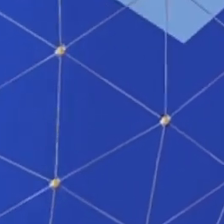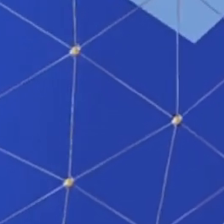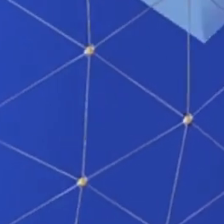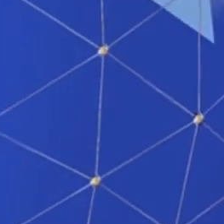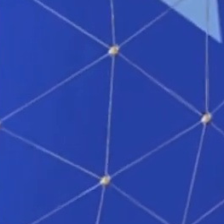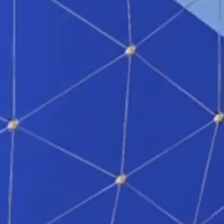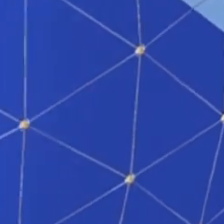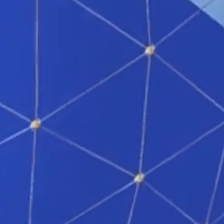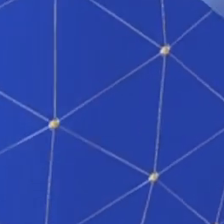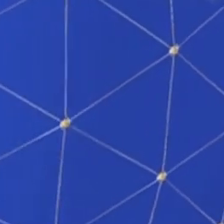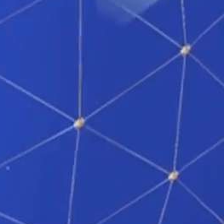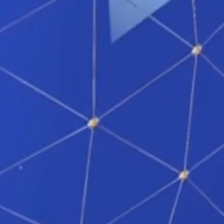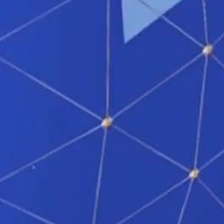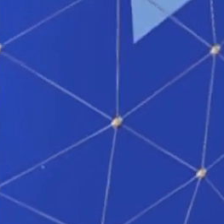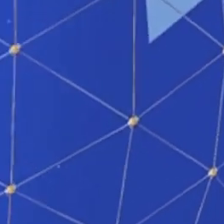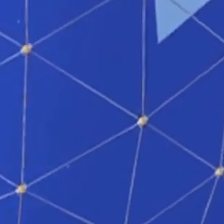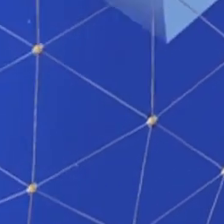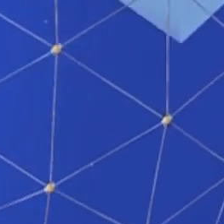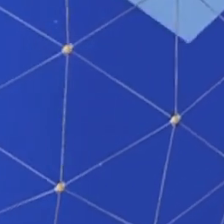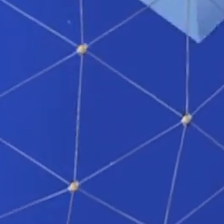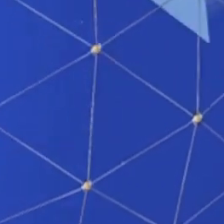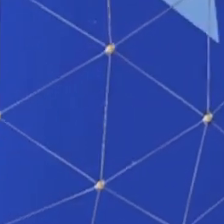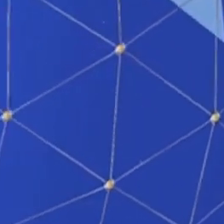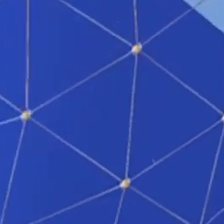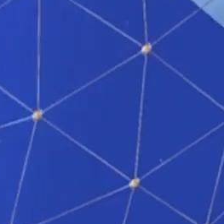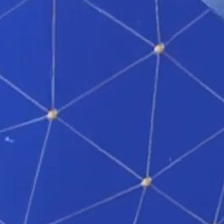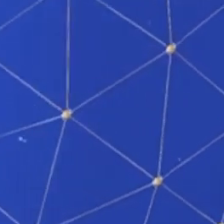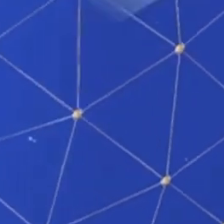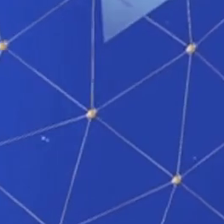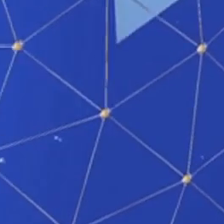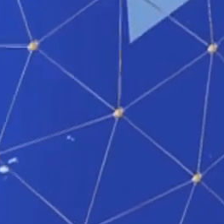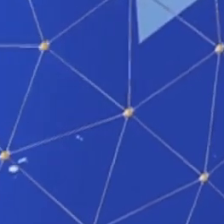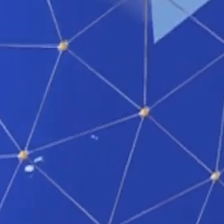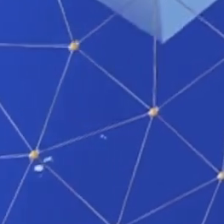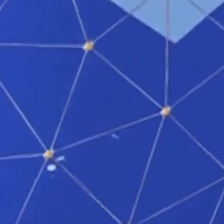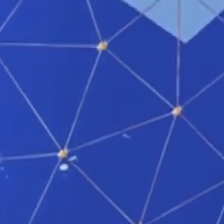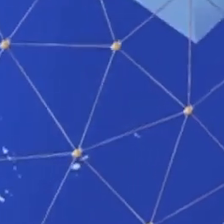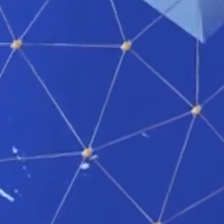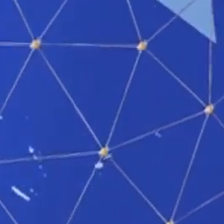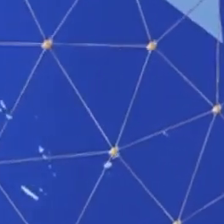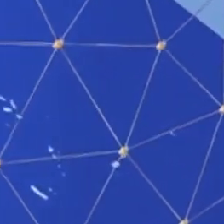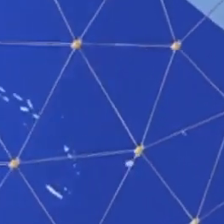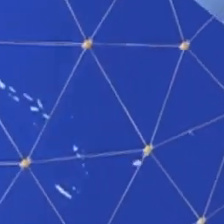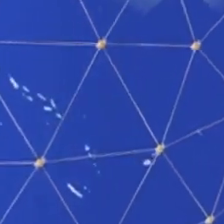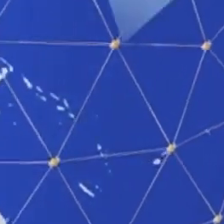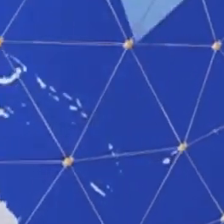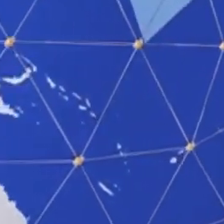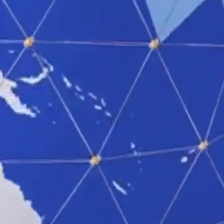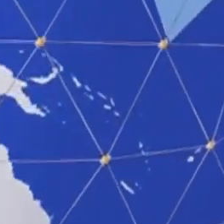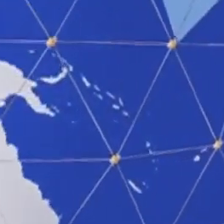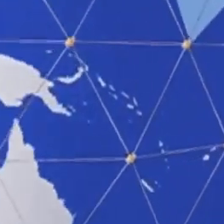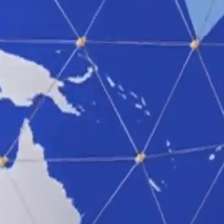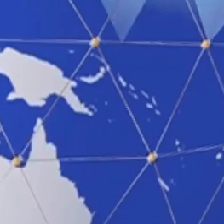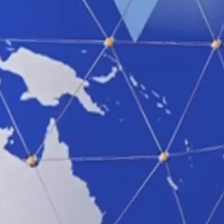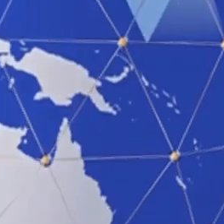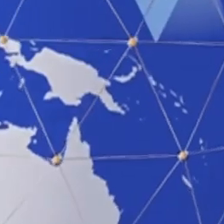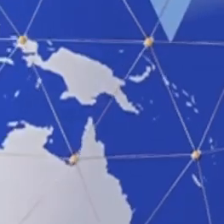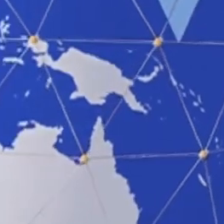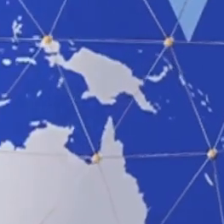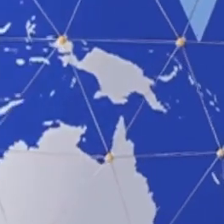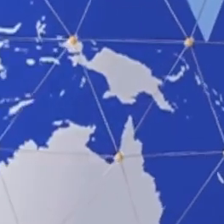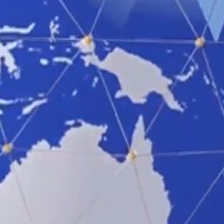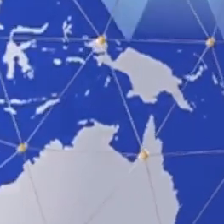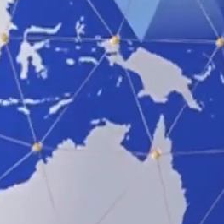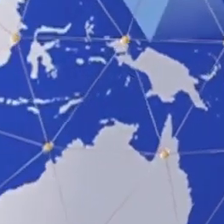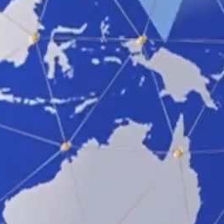Dans l'actualité aussi, la Journée internationale des langues des signes, célébrée ce jour. L'essentiel à retenir du thème est la valorisation